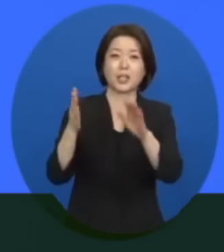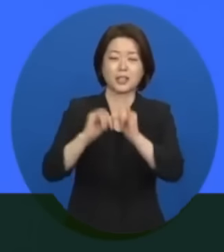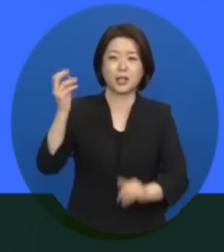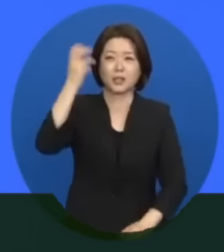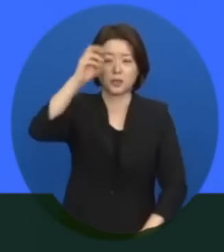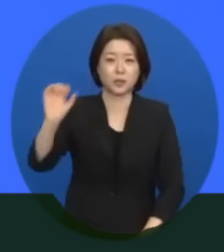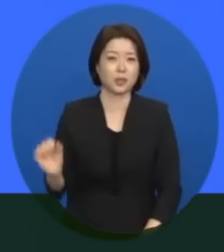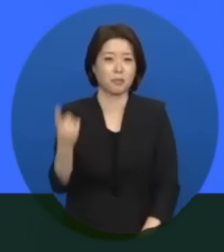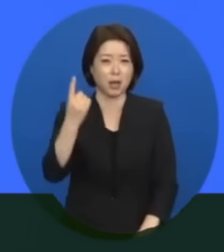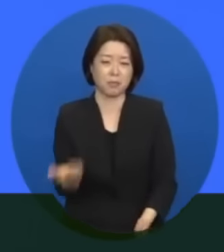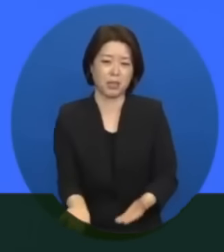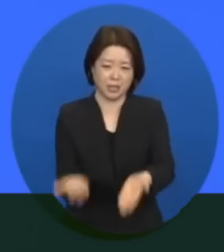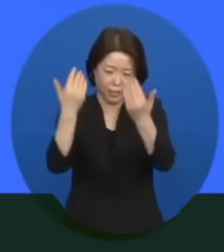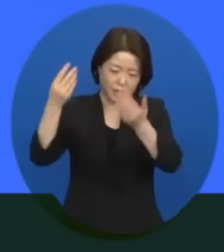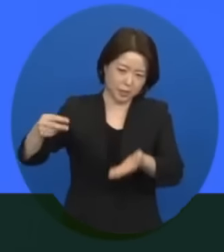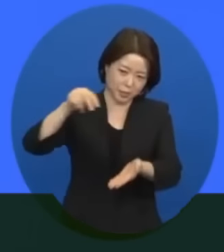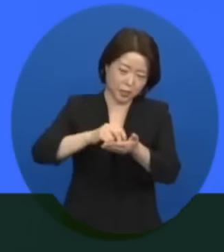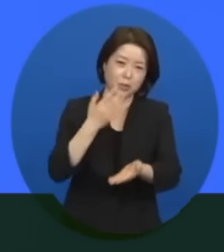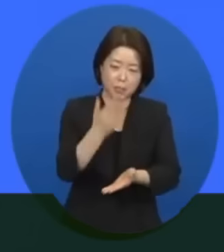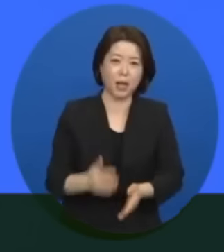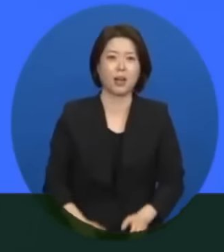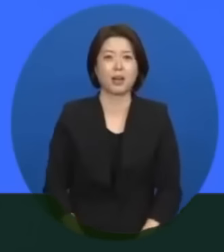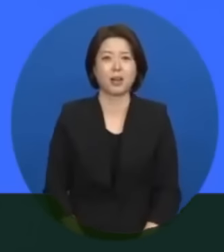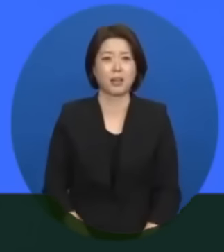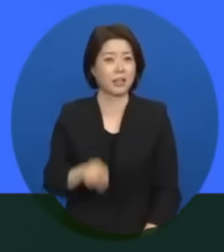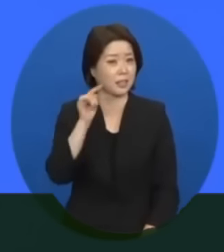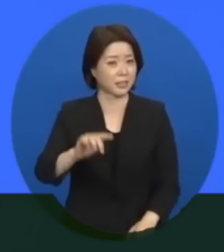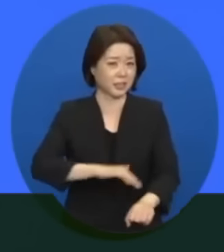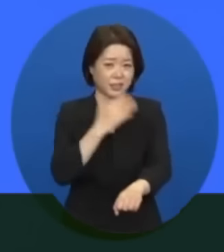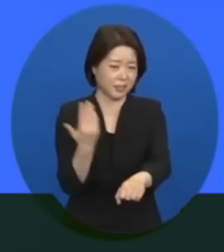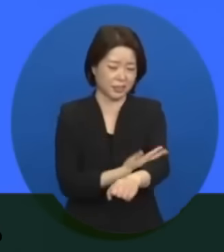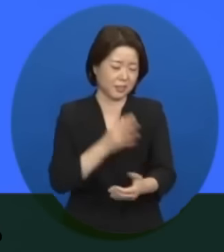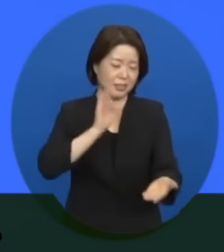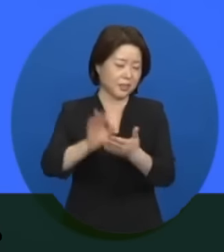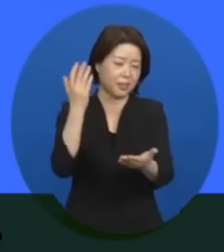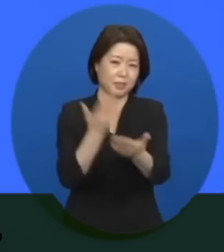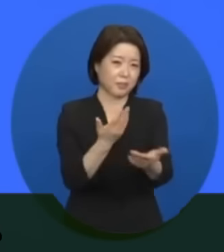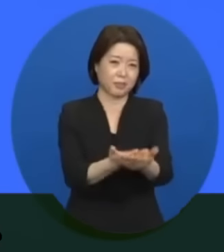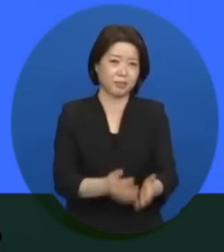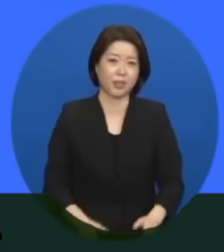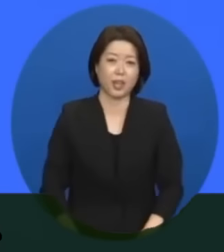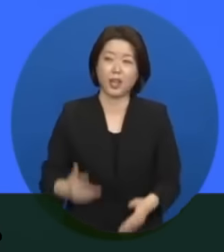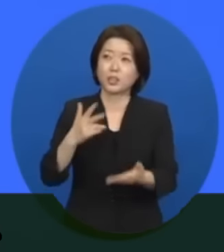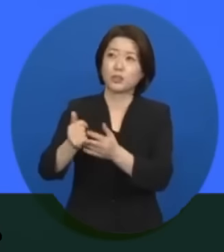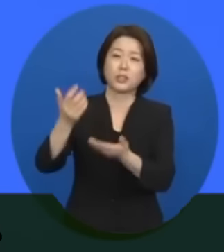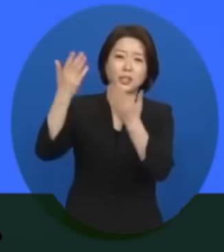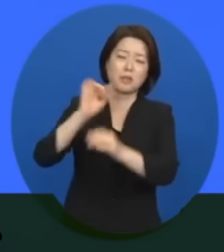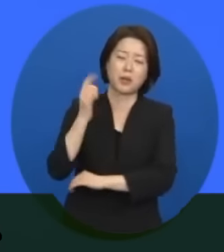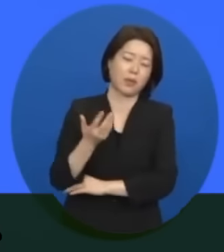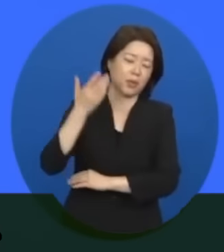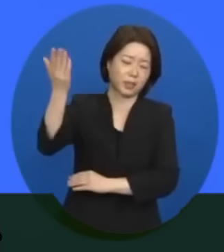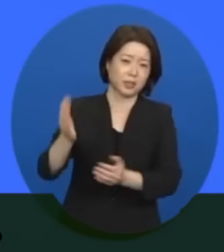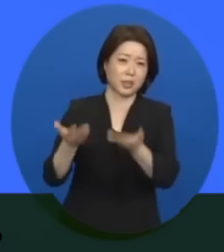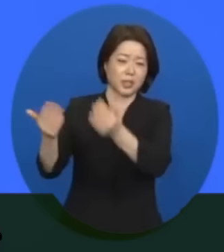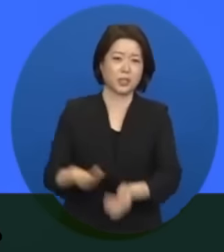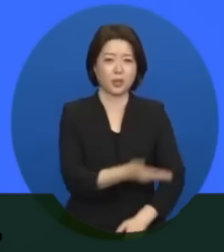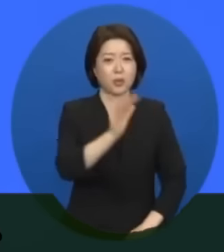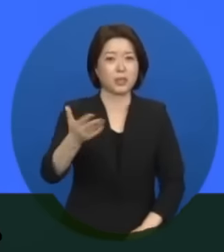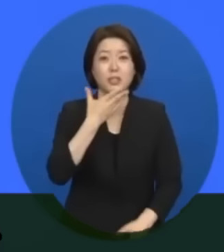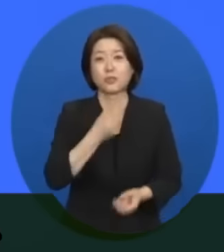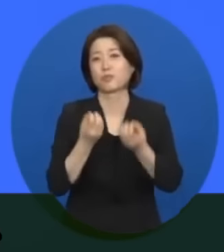말미암아 일으킬 수 있다는 사실입니다 아멘 그 능력을 사용하십시오 그리고 주님께만 영광을 올려 드리시는 여러분 되시기를